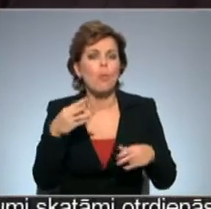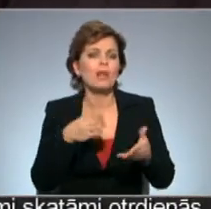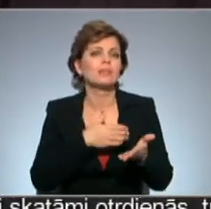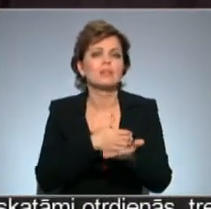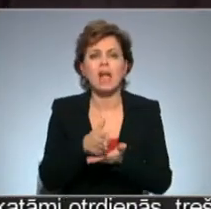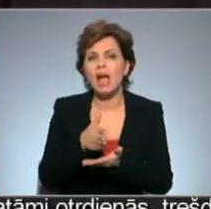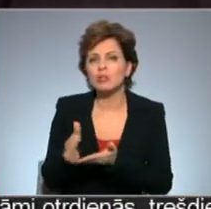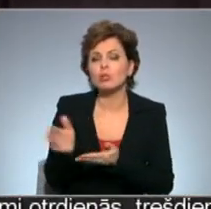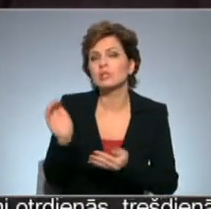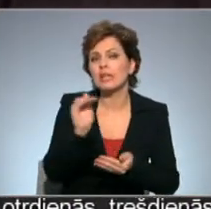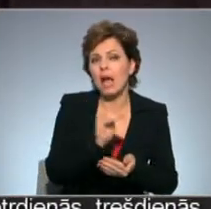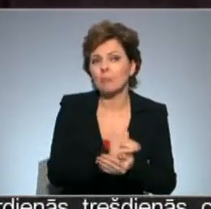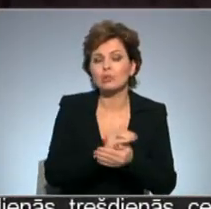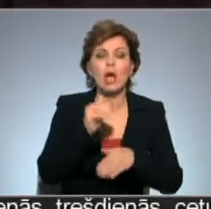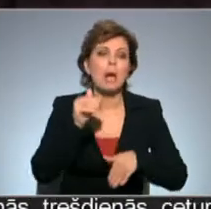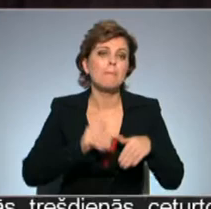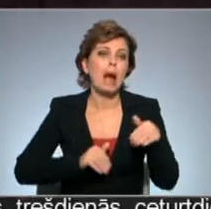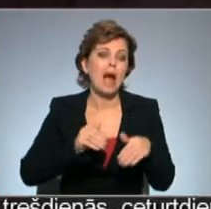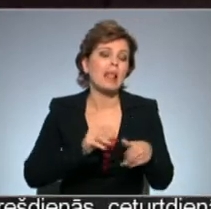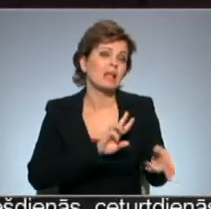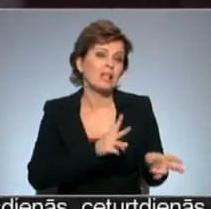Es iepazinu baletdejotājus,